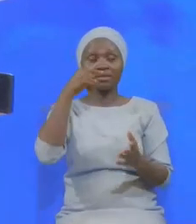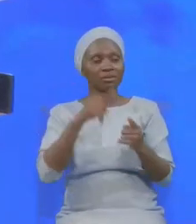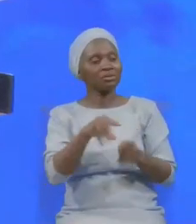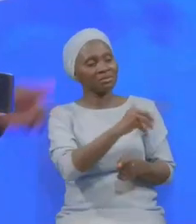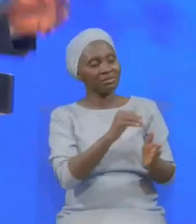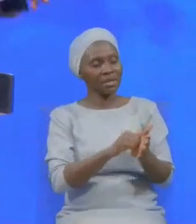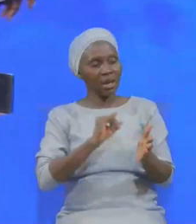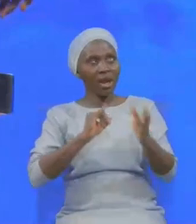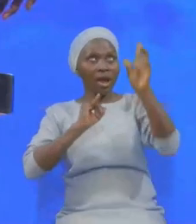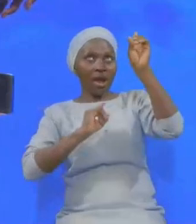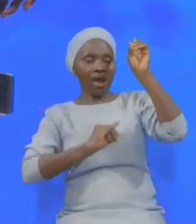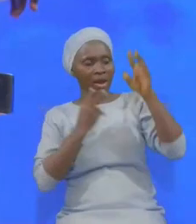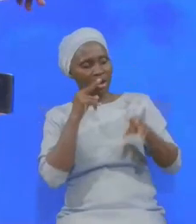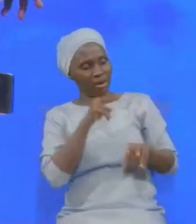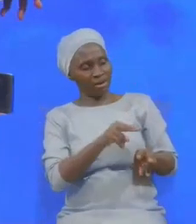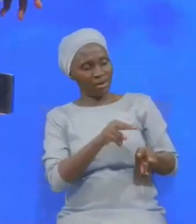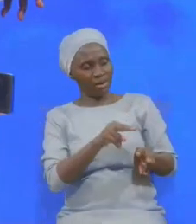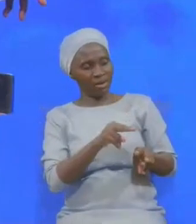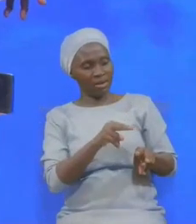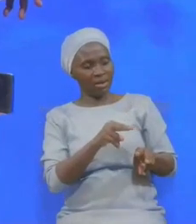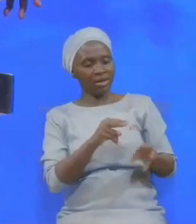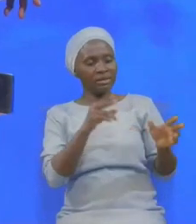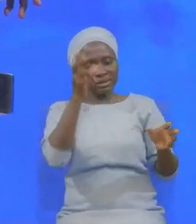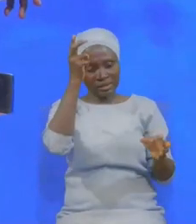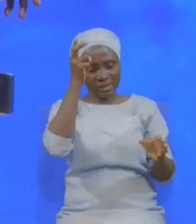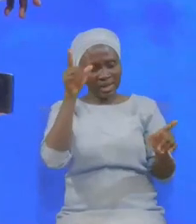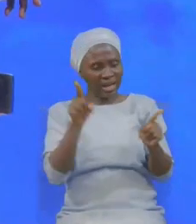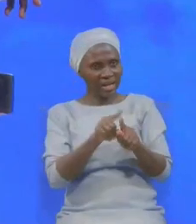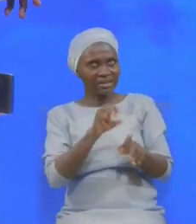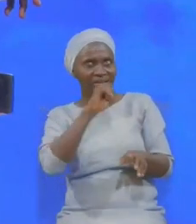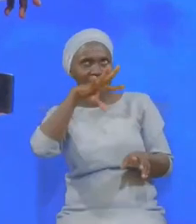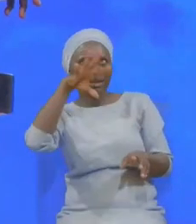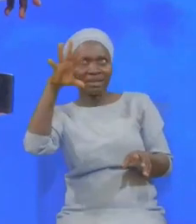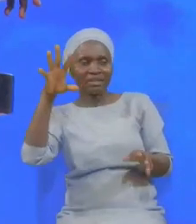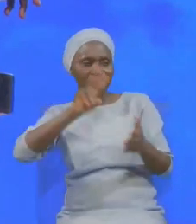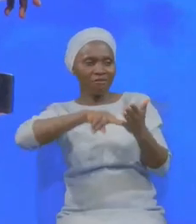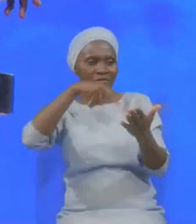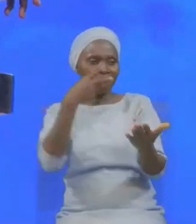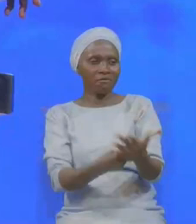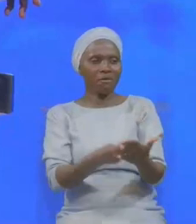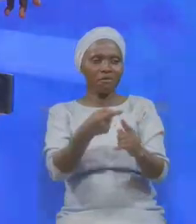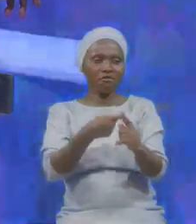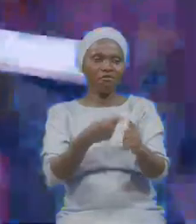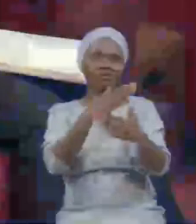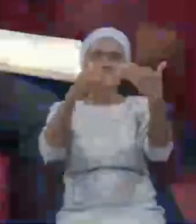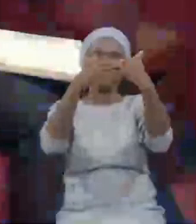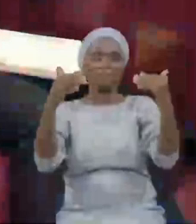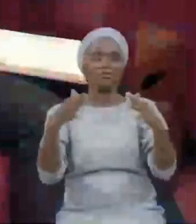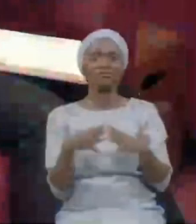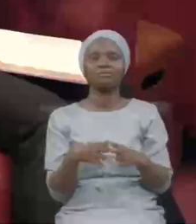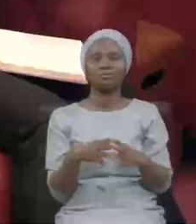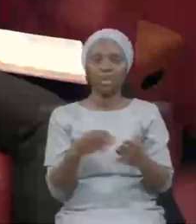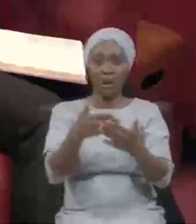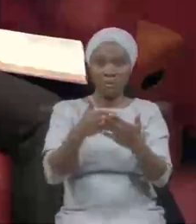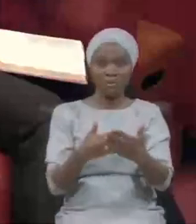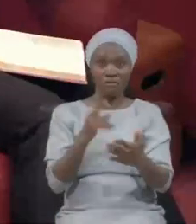Je voyais Satan tomber du ciel comme un éclair. Devant vous, Satan va tomber.